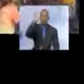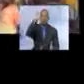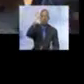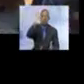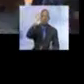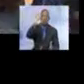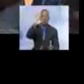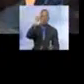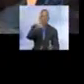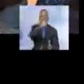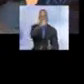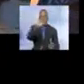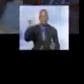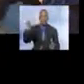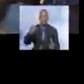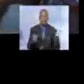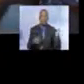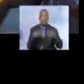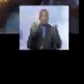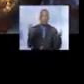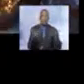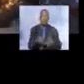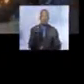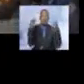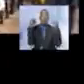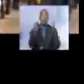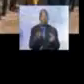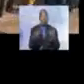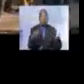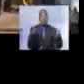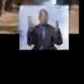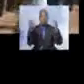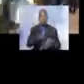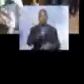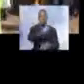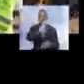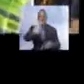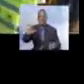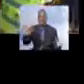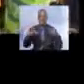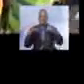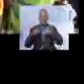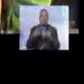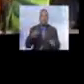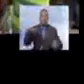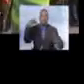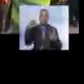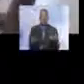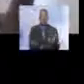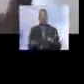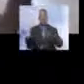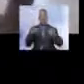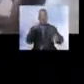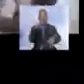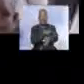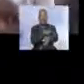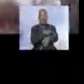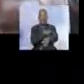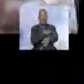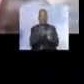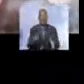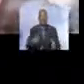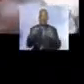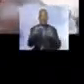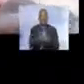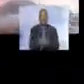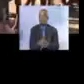98% pour le Kabadougou, 97% pour le Bafing et 96% pour le Folon. Ce sont les taux de couverture enregistrés au cours de la récente campagne de vaccination contre